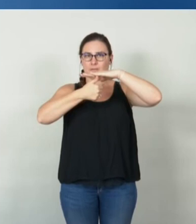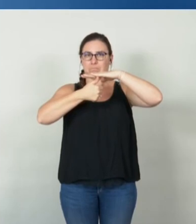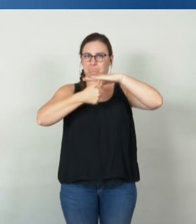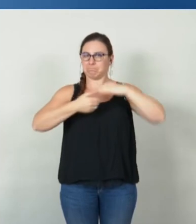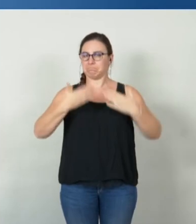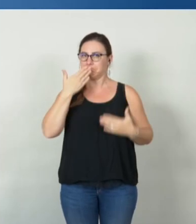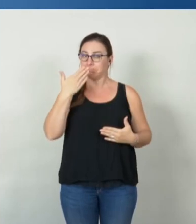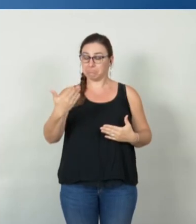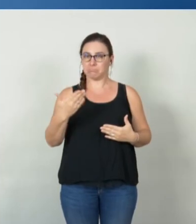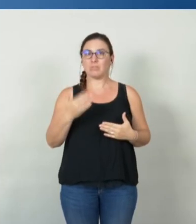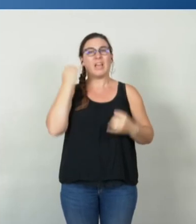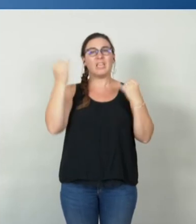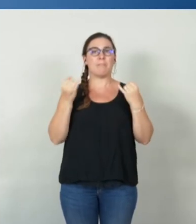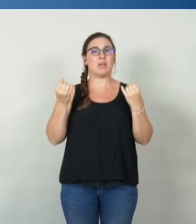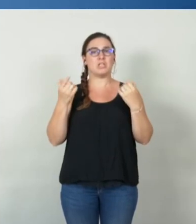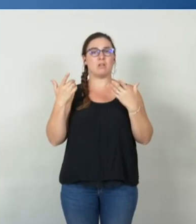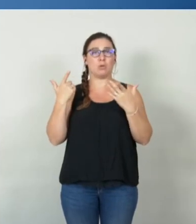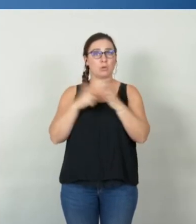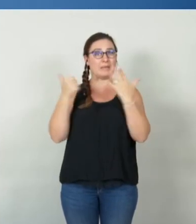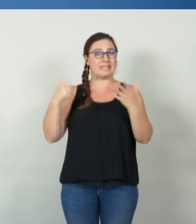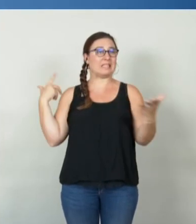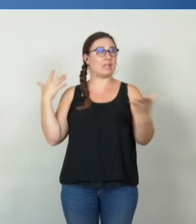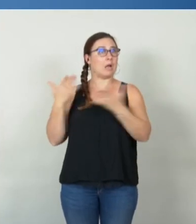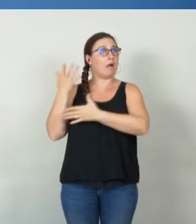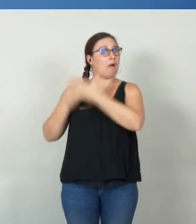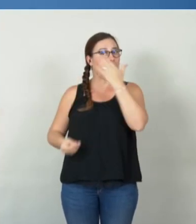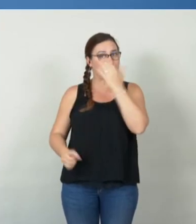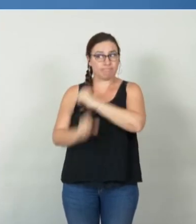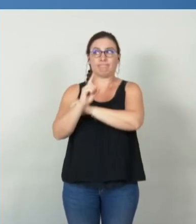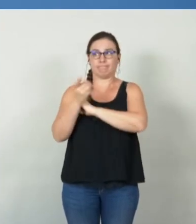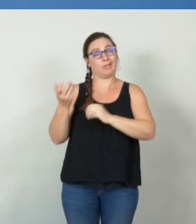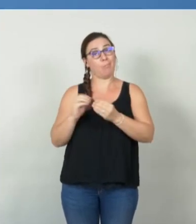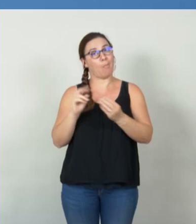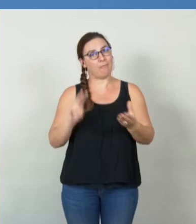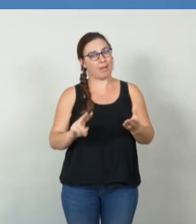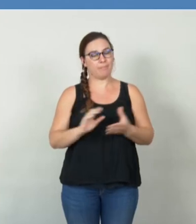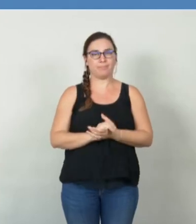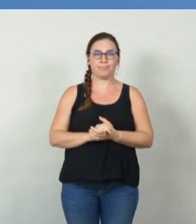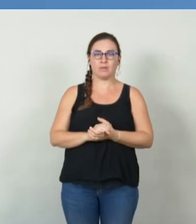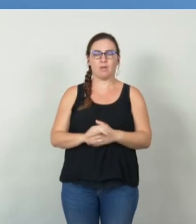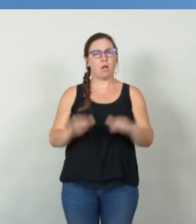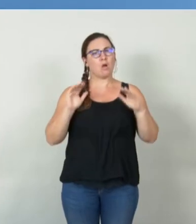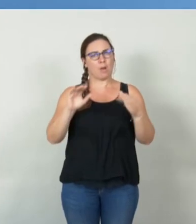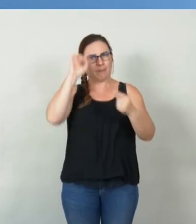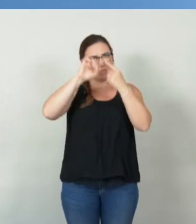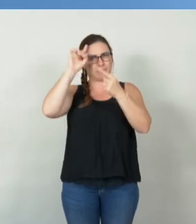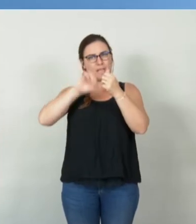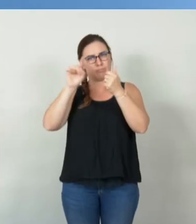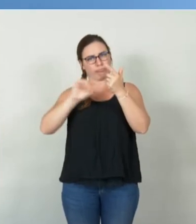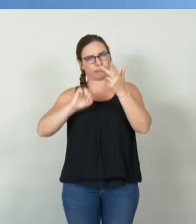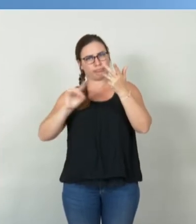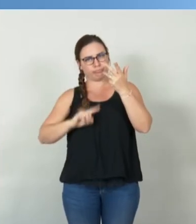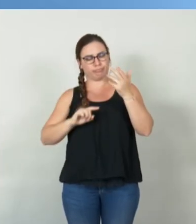s'il n'était absent effectivement depuis 2006 est un problème alors malgré ça plus plusieurs points qui me semblaient important de